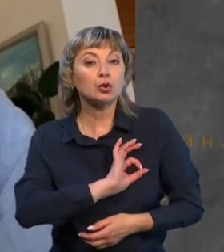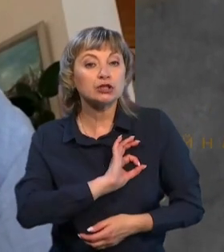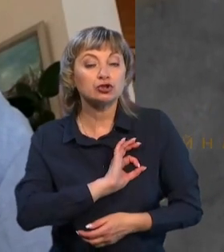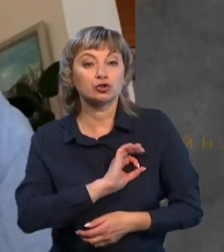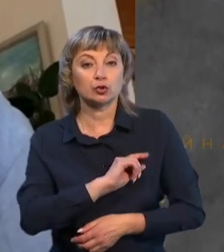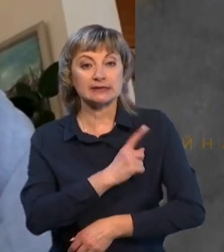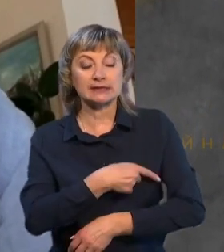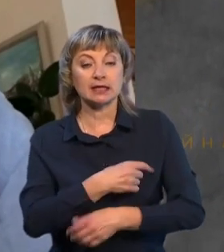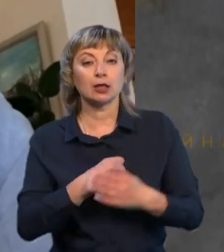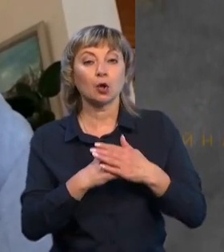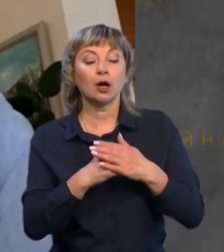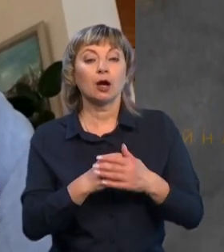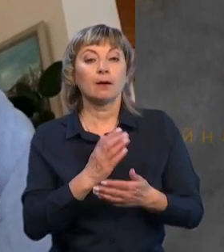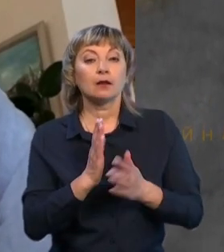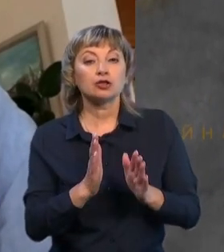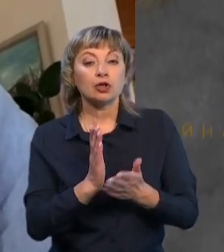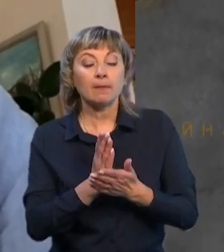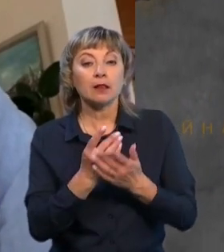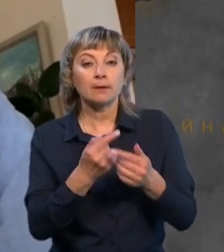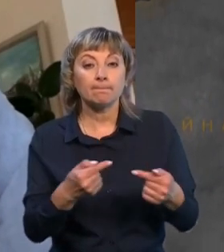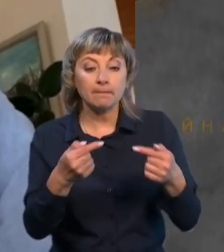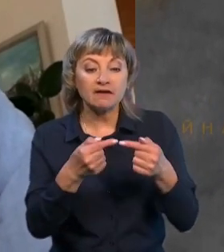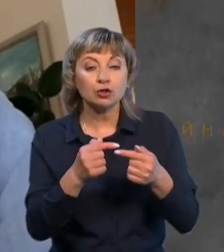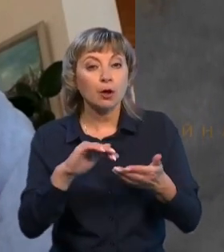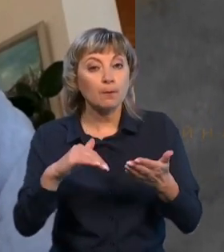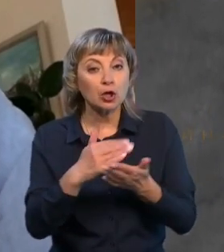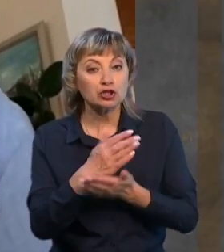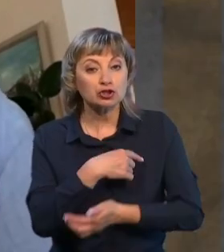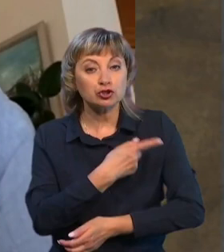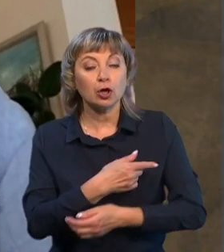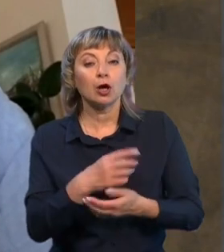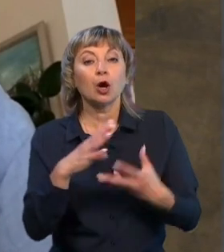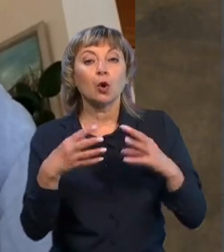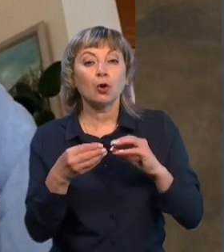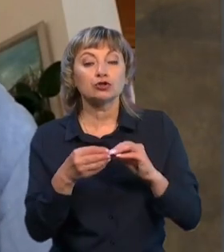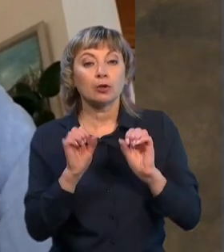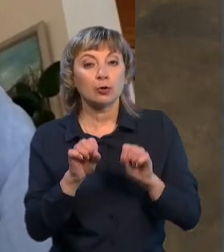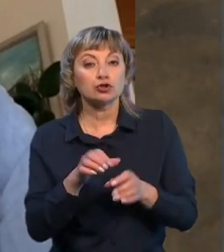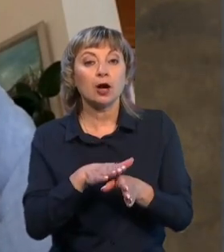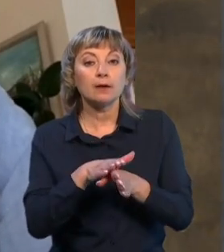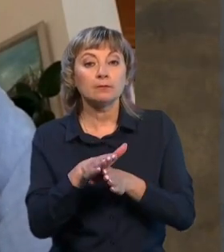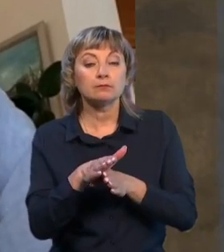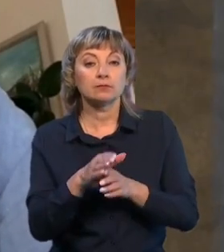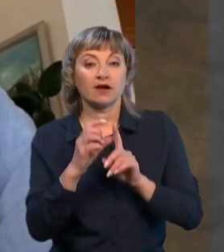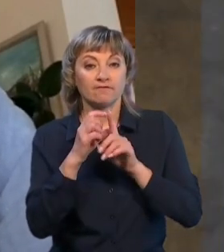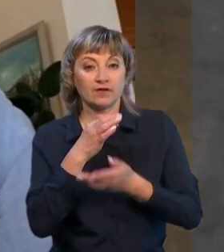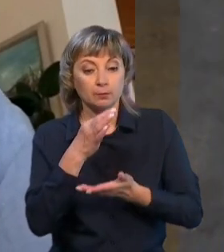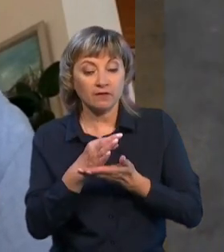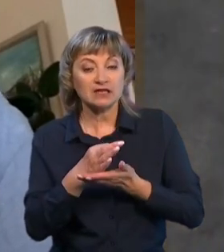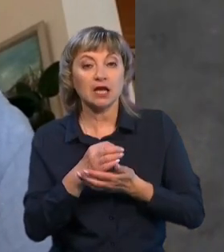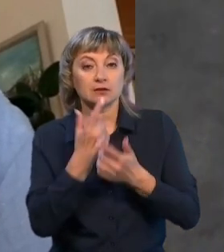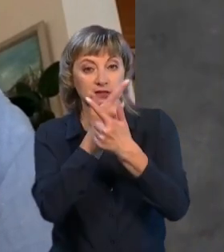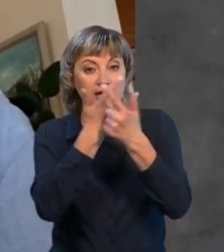вони лише мали певну політичну силу Отже можу абсолютно відповідально заявив